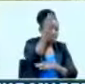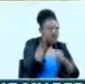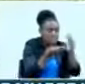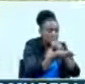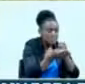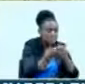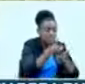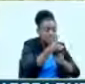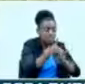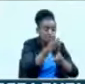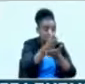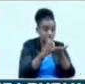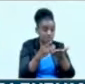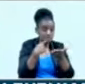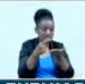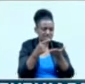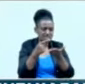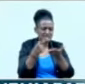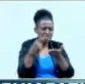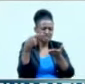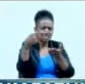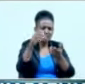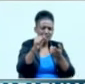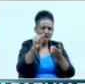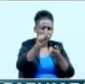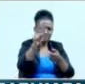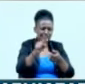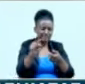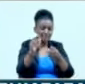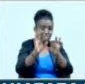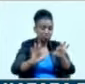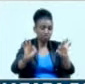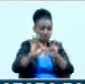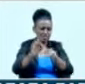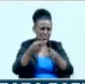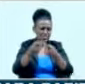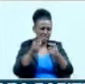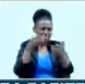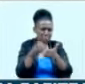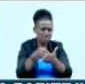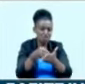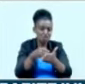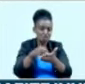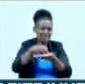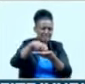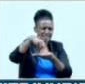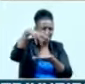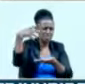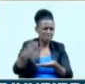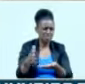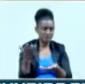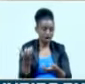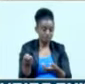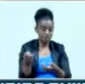by'amashuri bavuga ko bakishimiye gucana gaze itabangamira ibidukikije uretse ko ngo bagikomwa mu nkokora n'ibiciro byayo bikiri